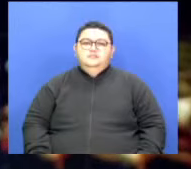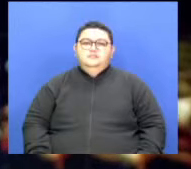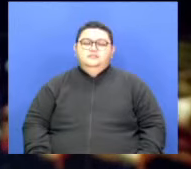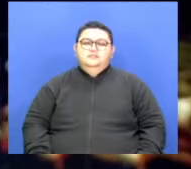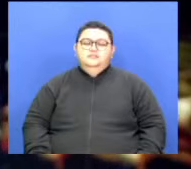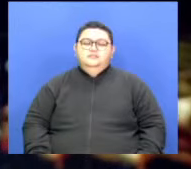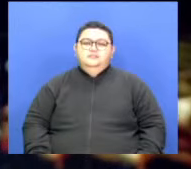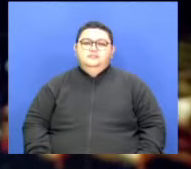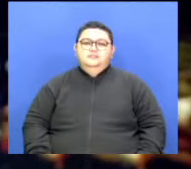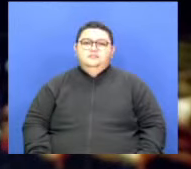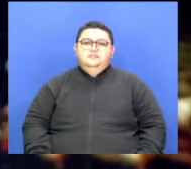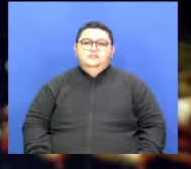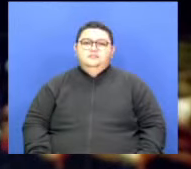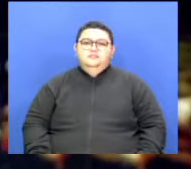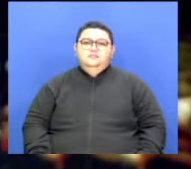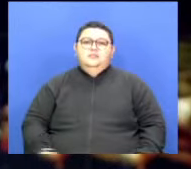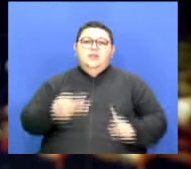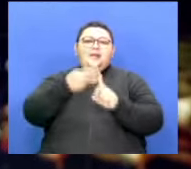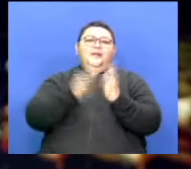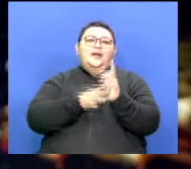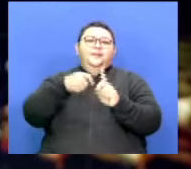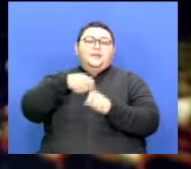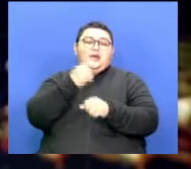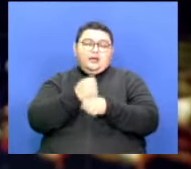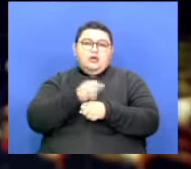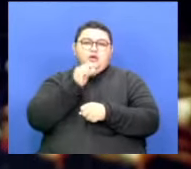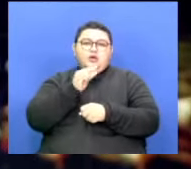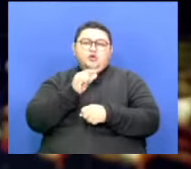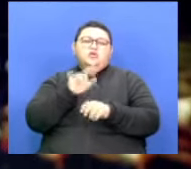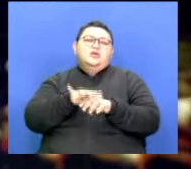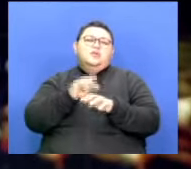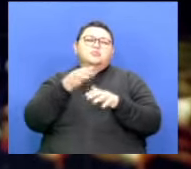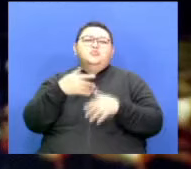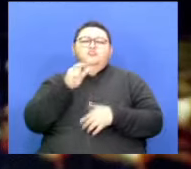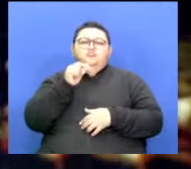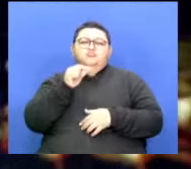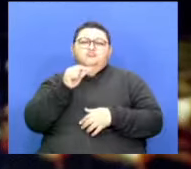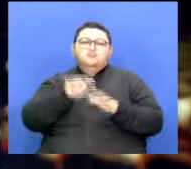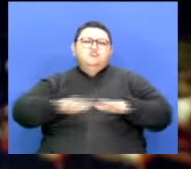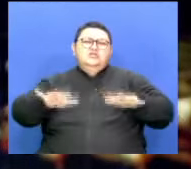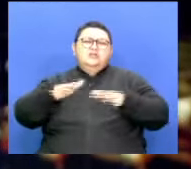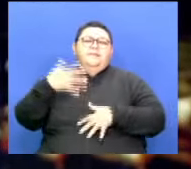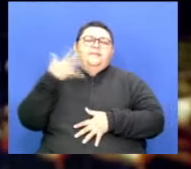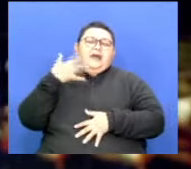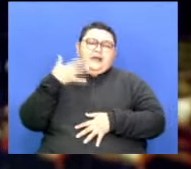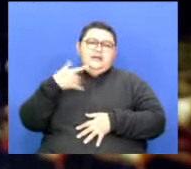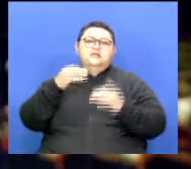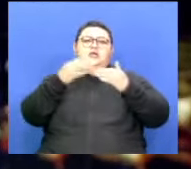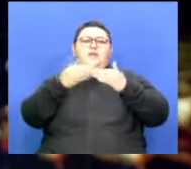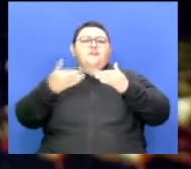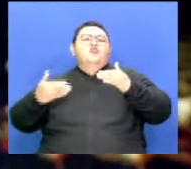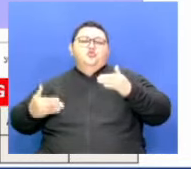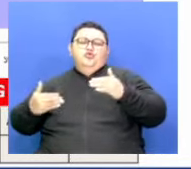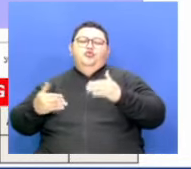Anda masih menyaksikan kabar pagi pemirsa BMKG memprediksi musim kemarau di sebagian wilayah Indonesia mundur dibandingkan tahun-tahun